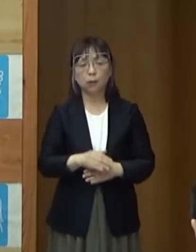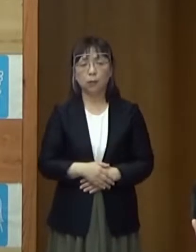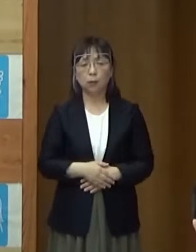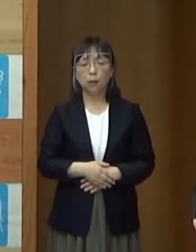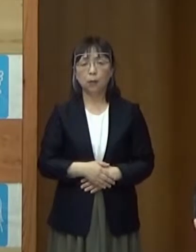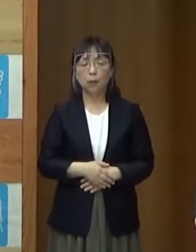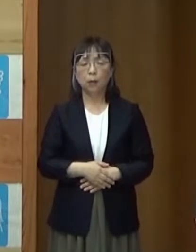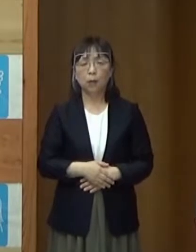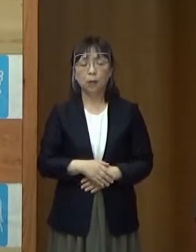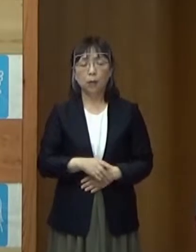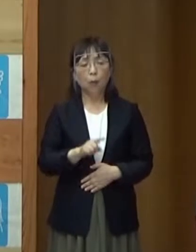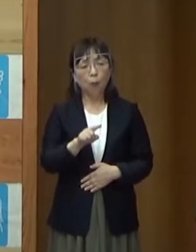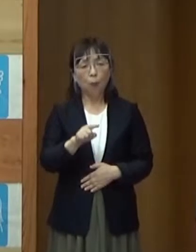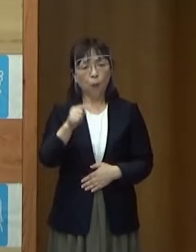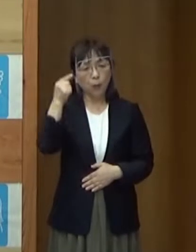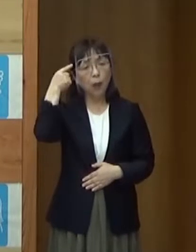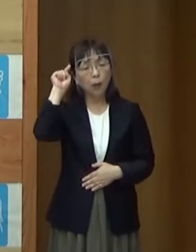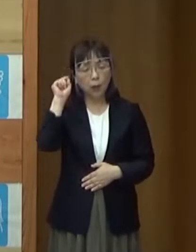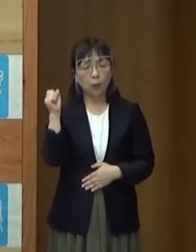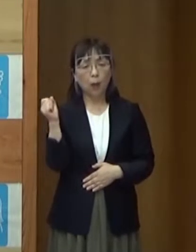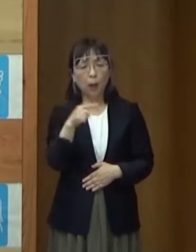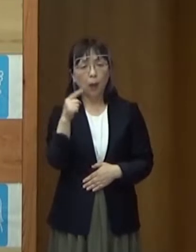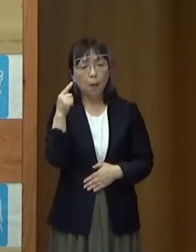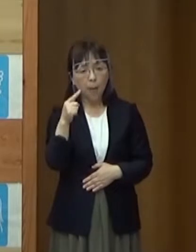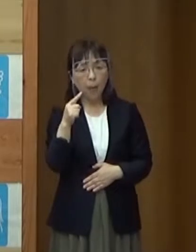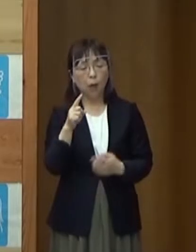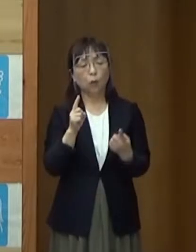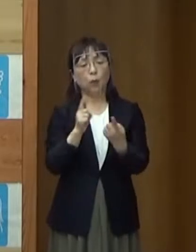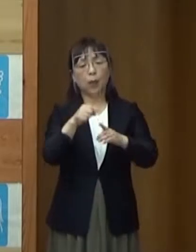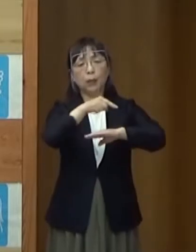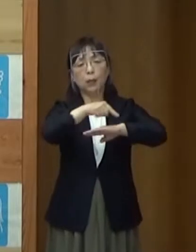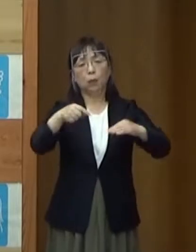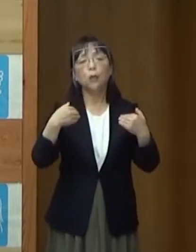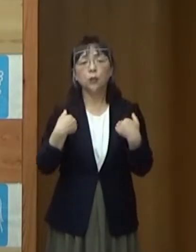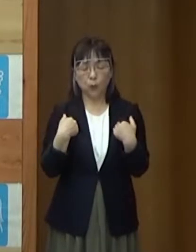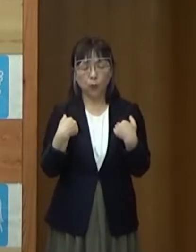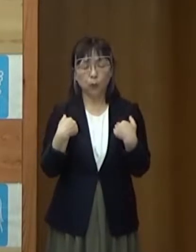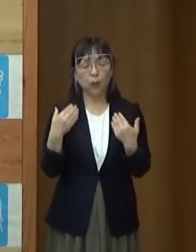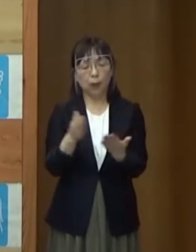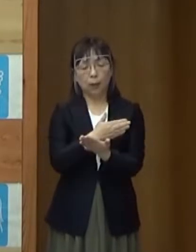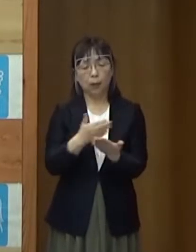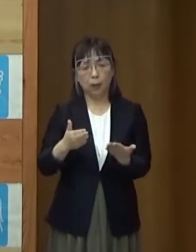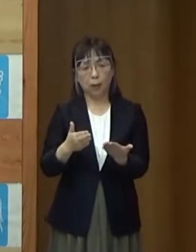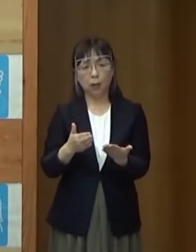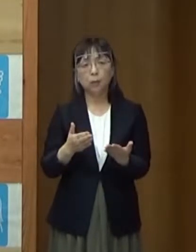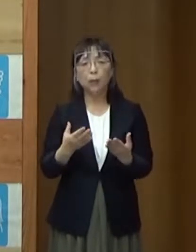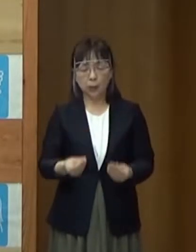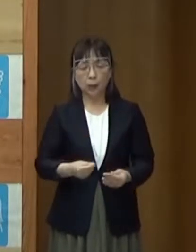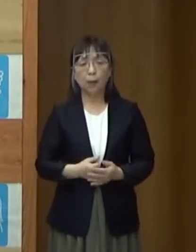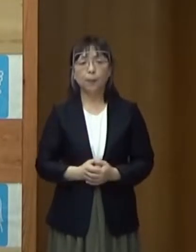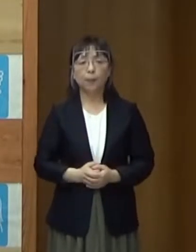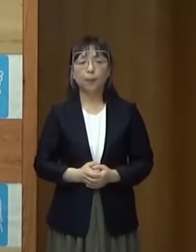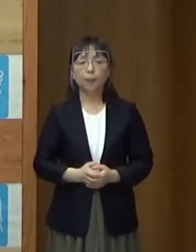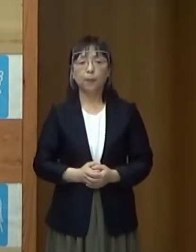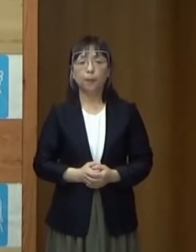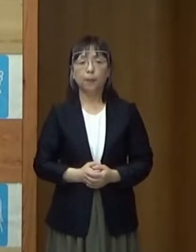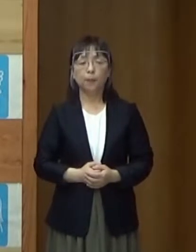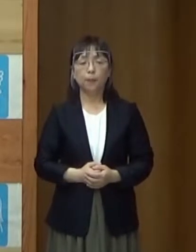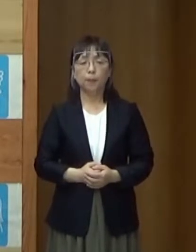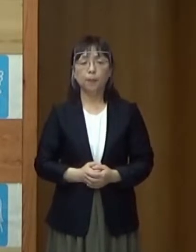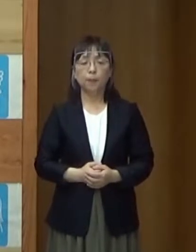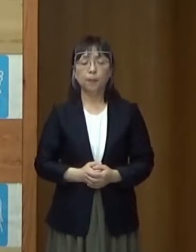ことを考慮すると、まあ、早めのお対応が必要だというふうに判断いたしました。この